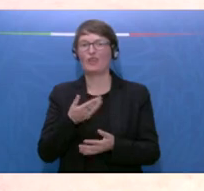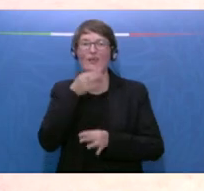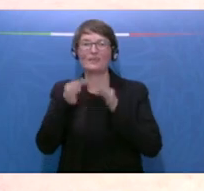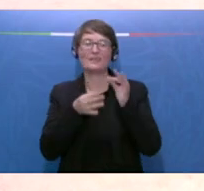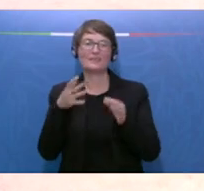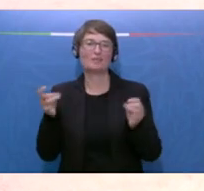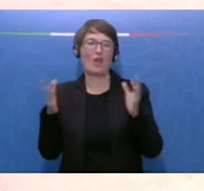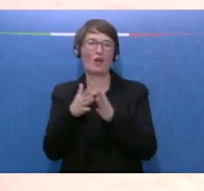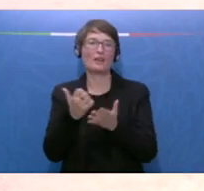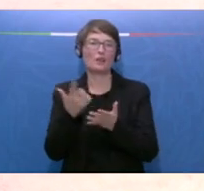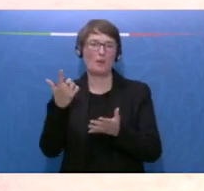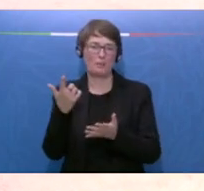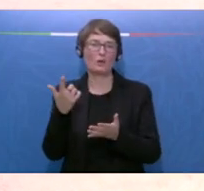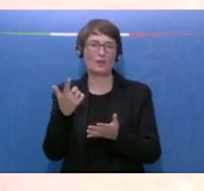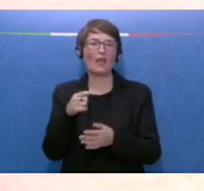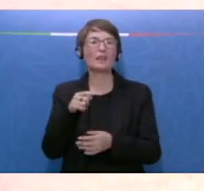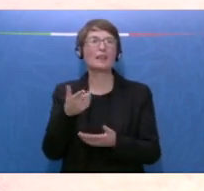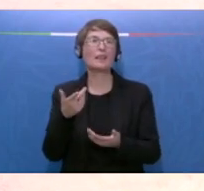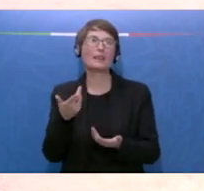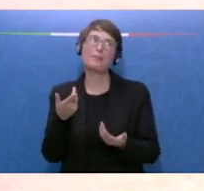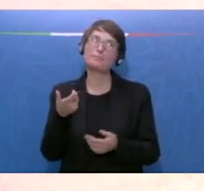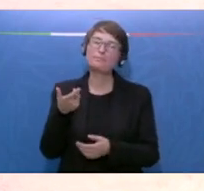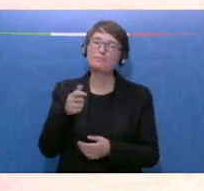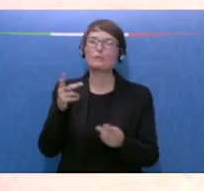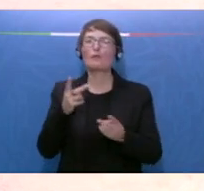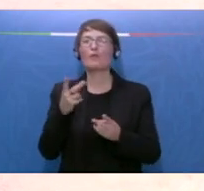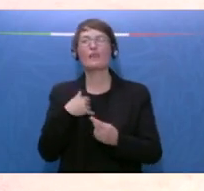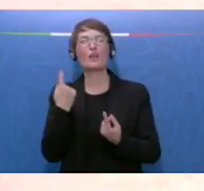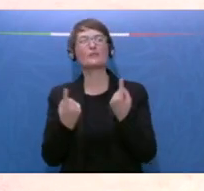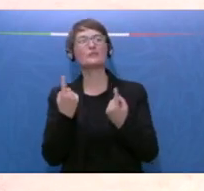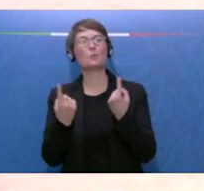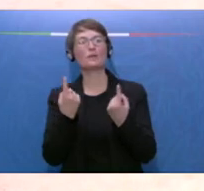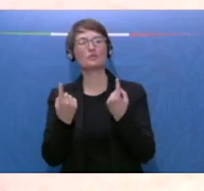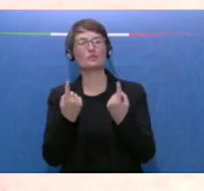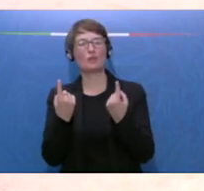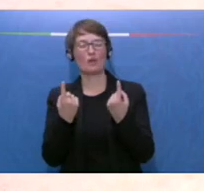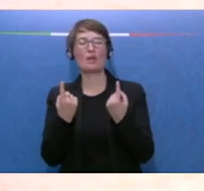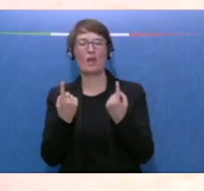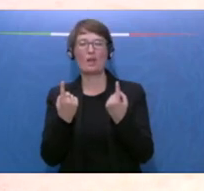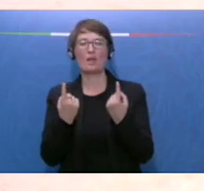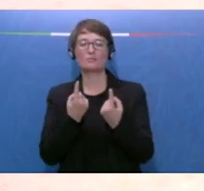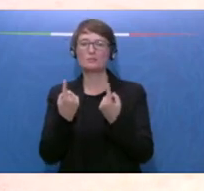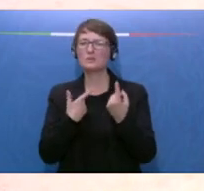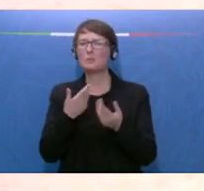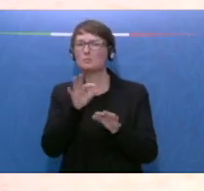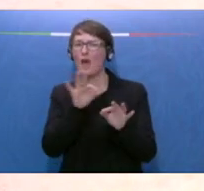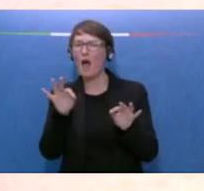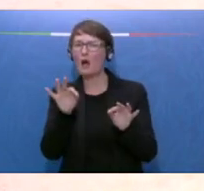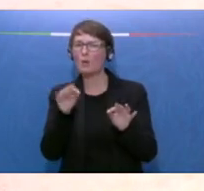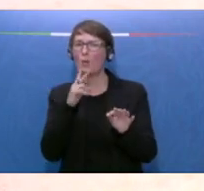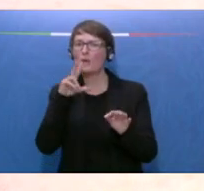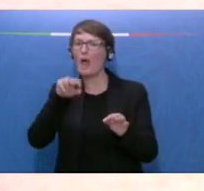per stemperare certi perché partiamo da una situazione in cui in cui alcuni hanno detto guardate che è vostra responsabilità